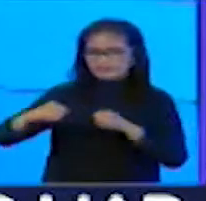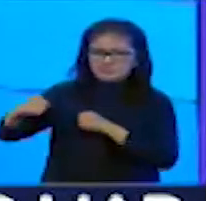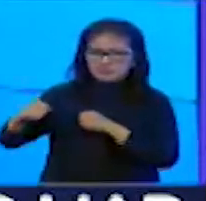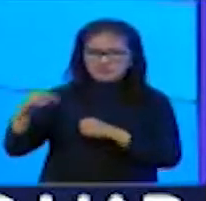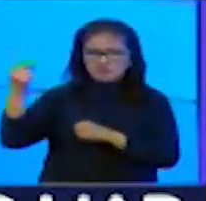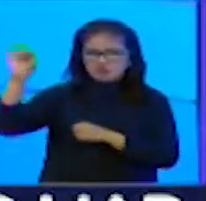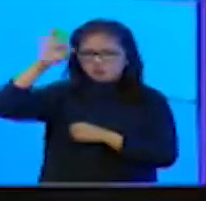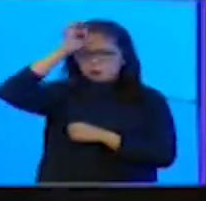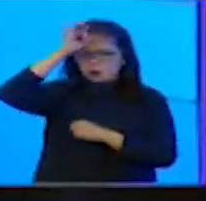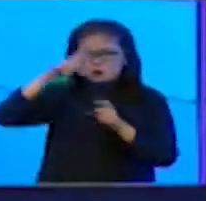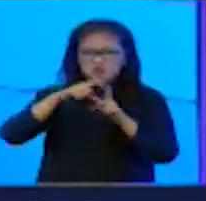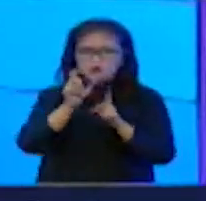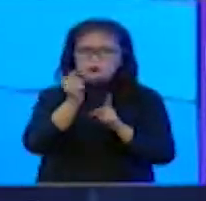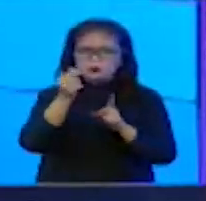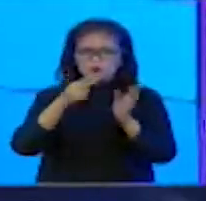Duren Sawit.